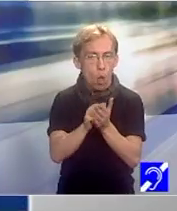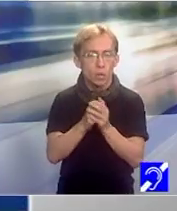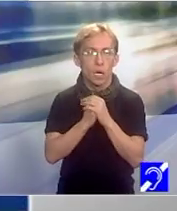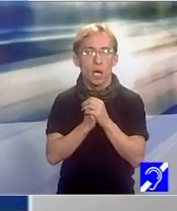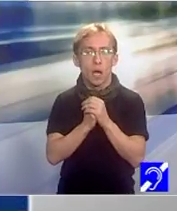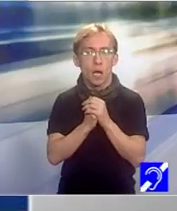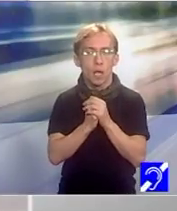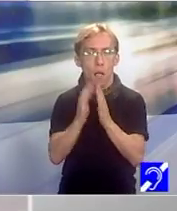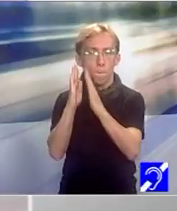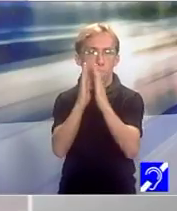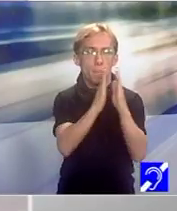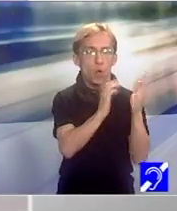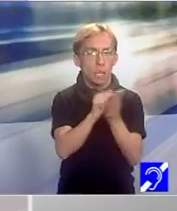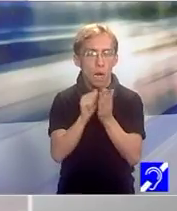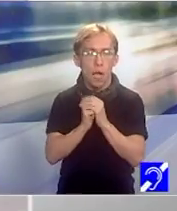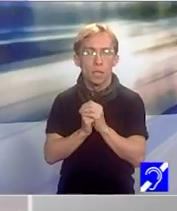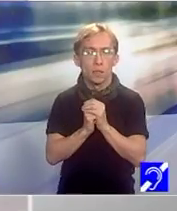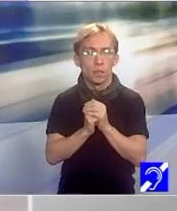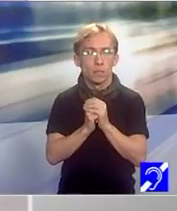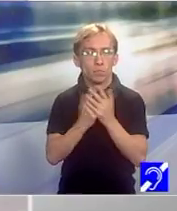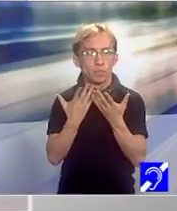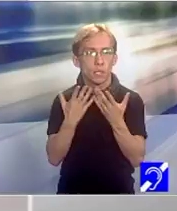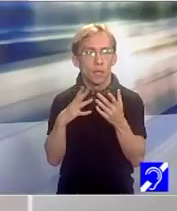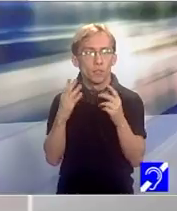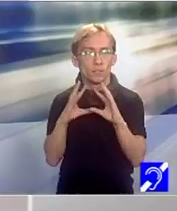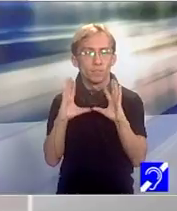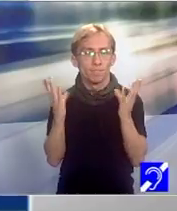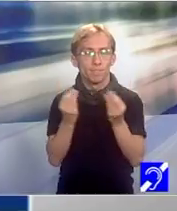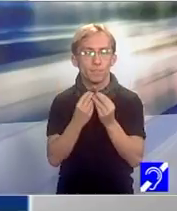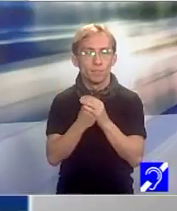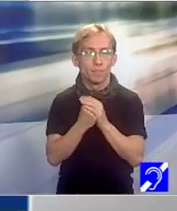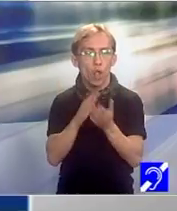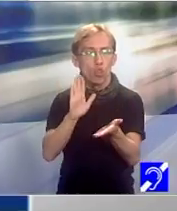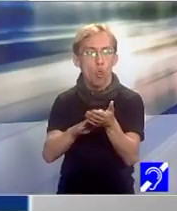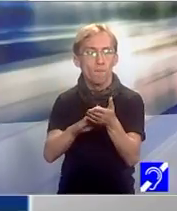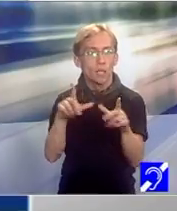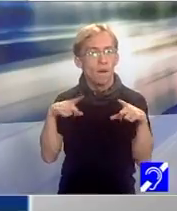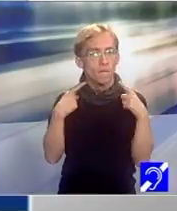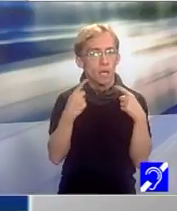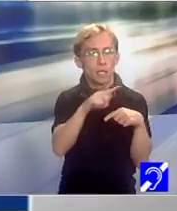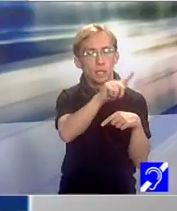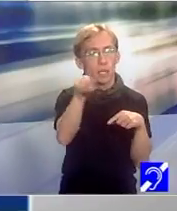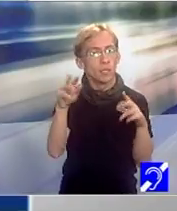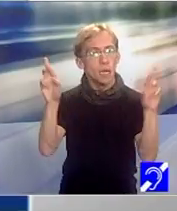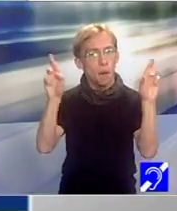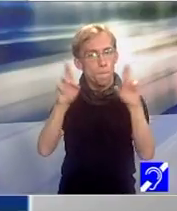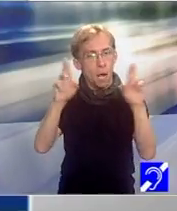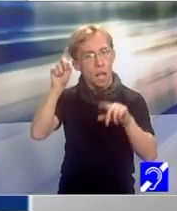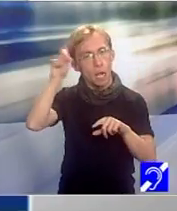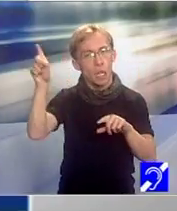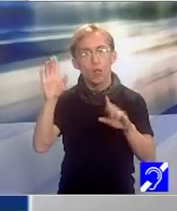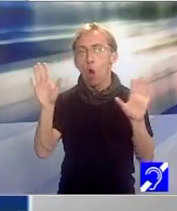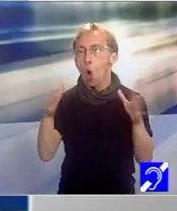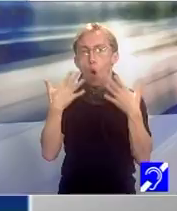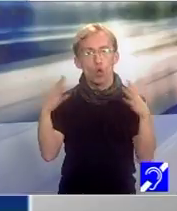asistenți medicali, cam așa suntem. Dovada vie a faptului că există speranță și încredere dincolo de